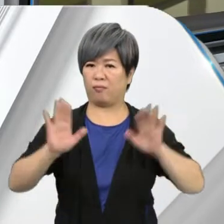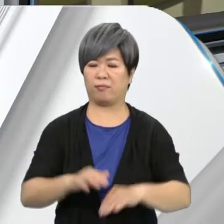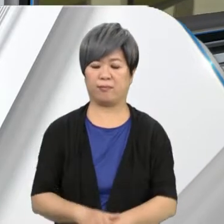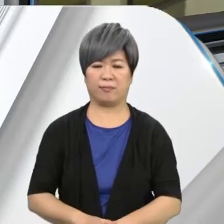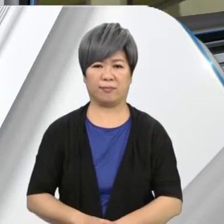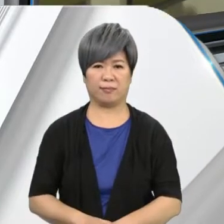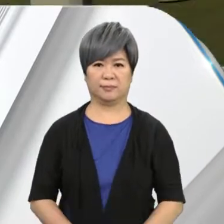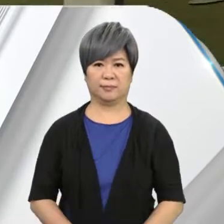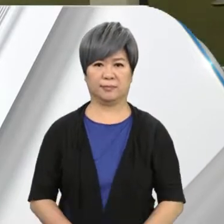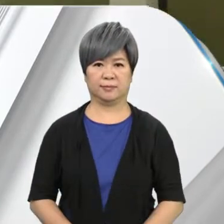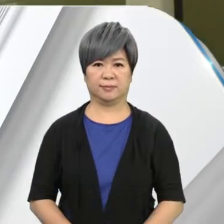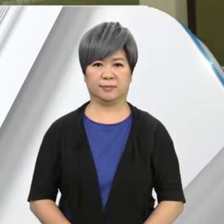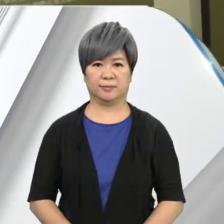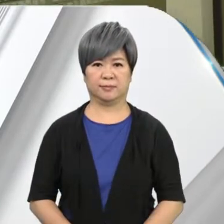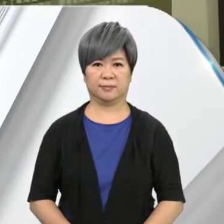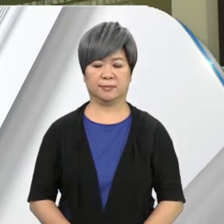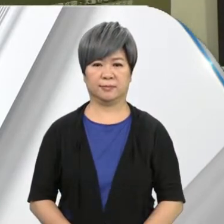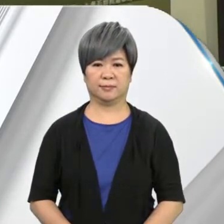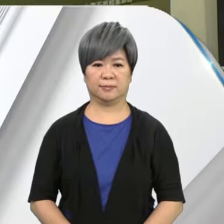流。